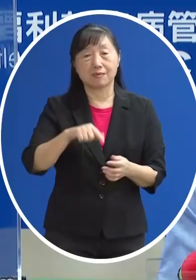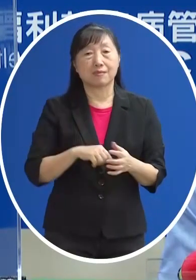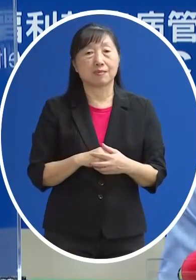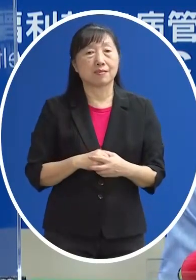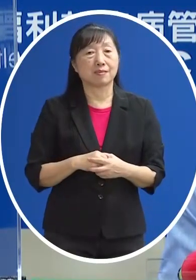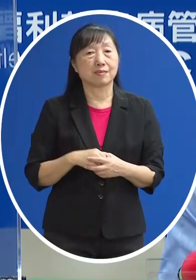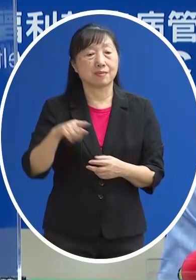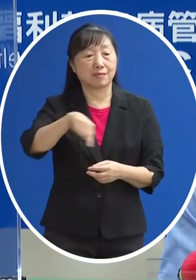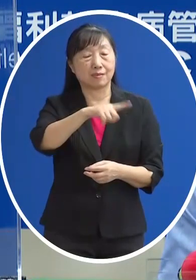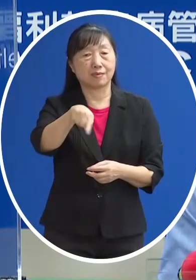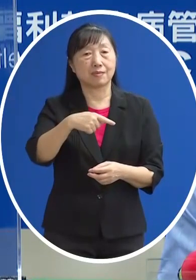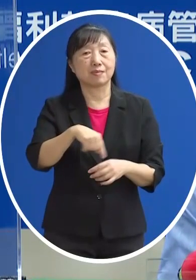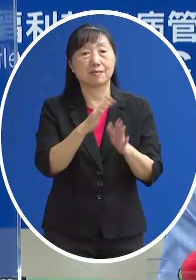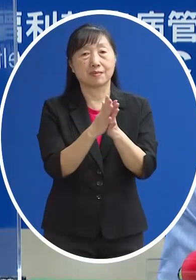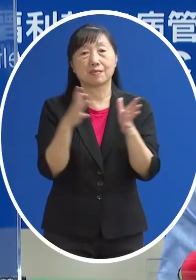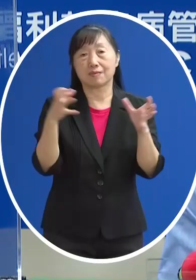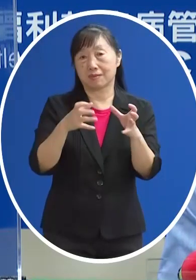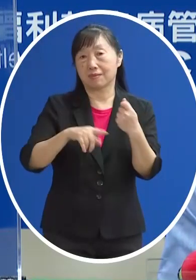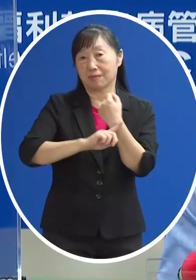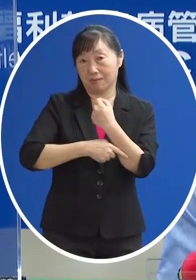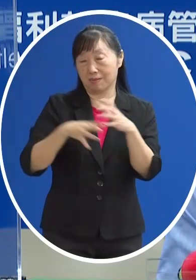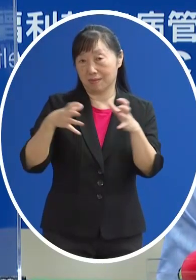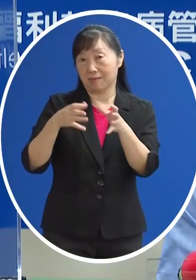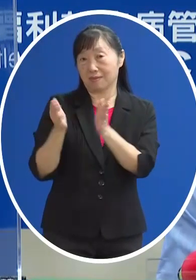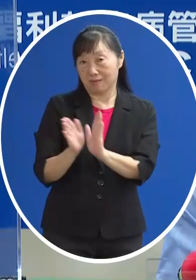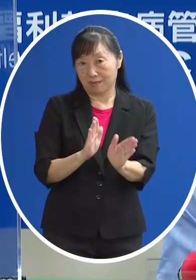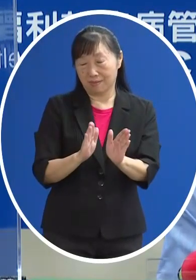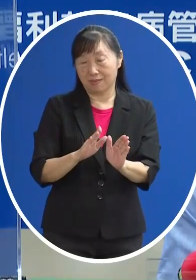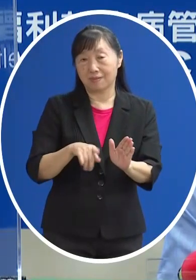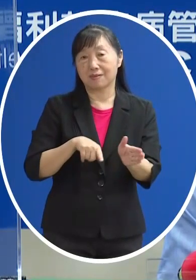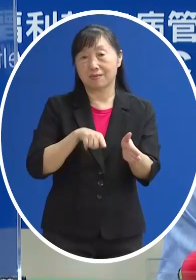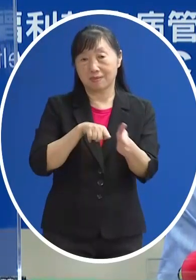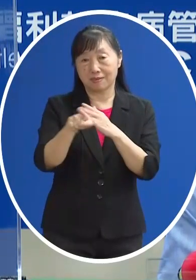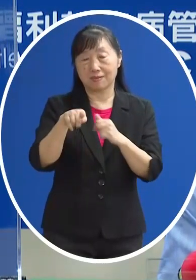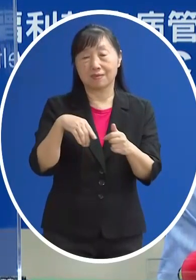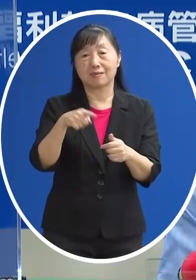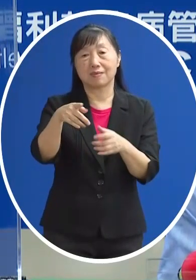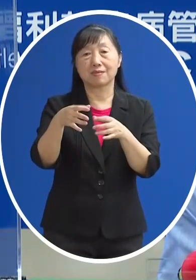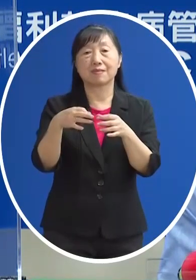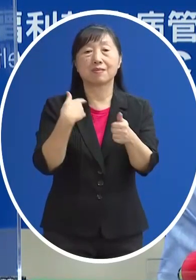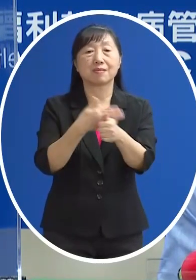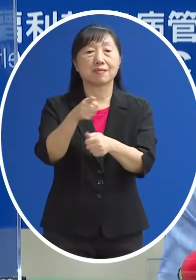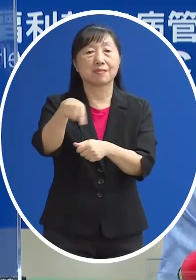哈，合法合理的情况下能够上市，所以都要预做准备。